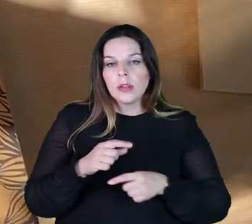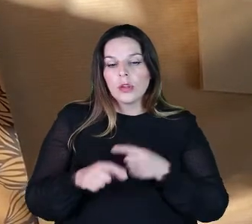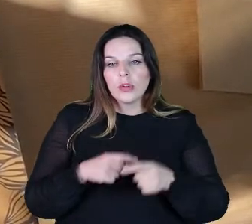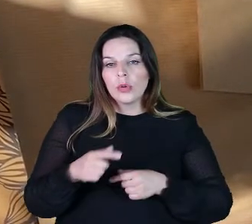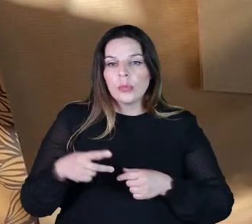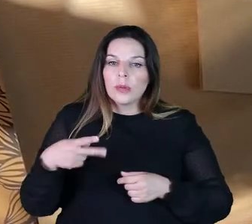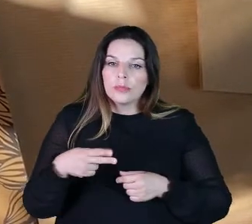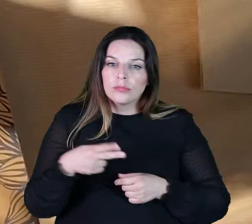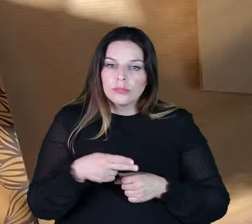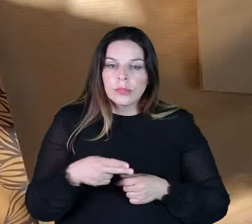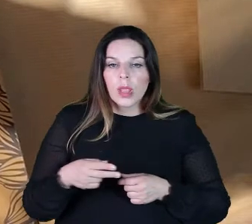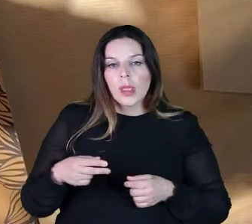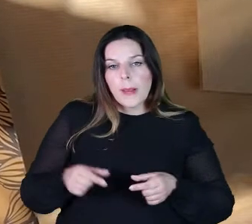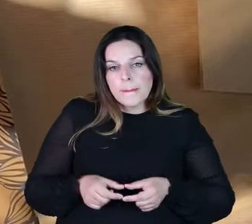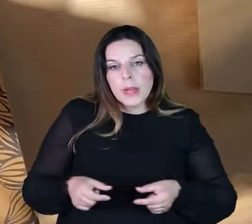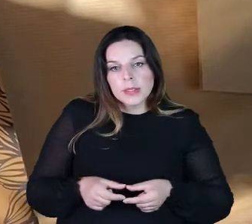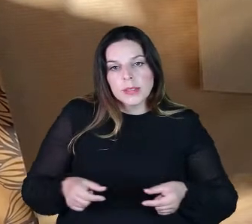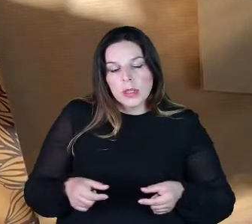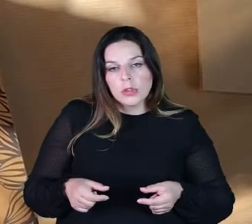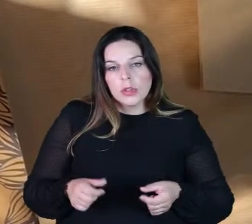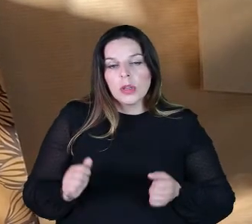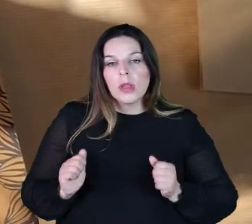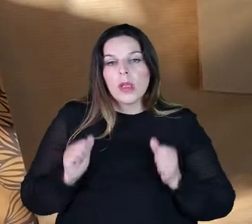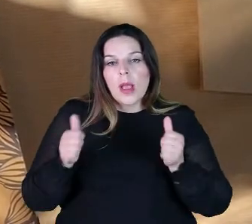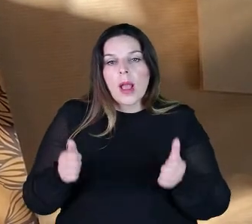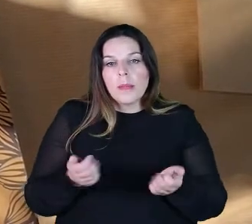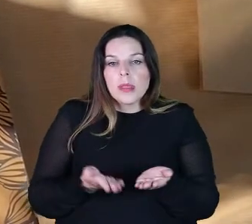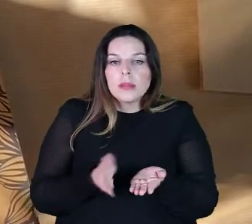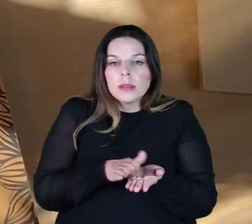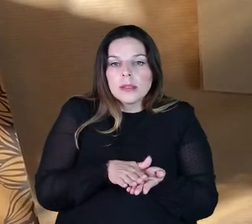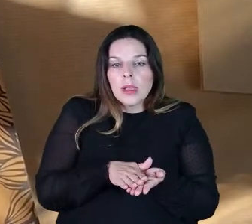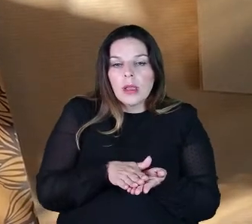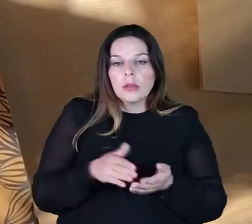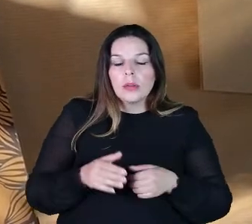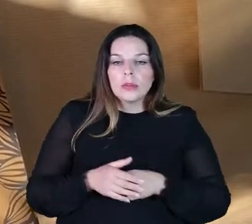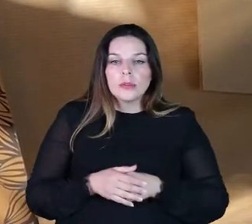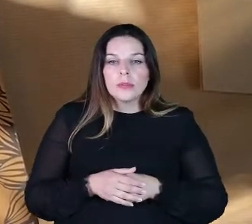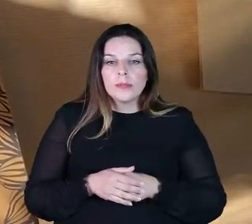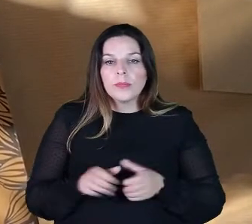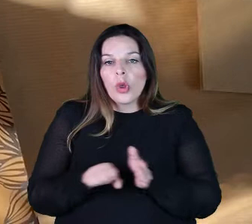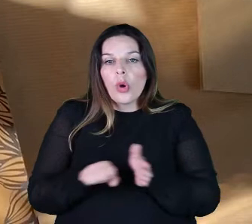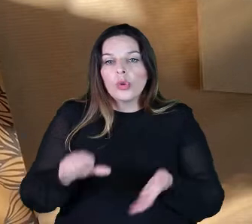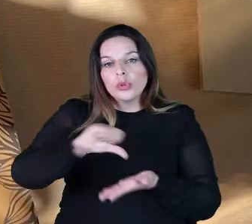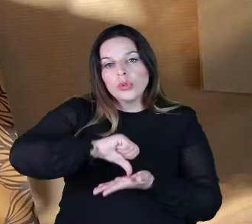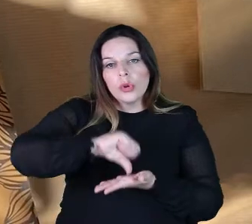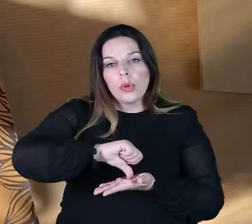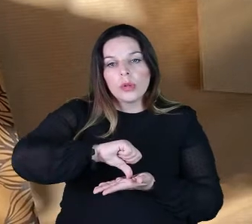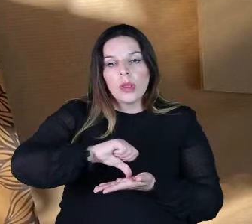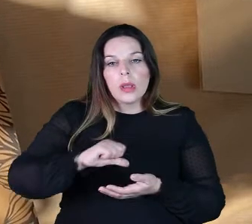znowu wycinam paseczki, takie do zaginania. I te paseczki wycinam od